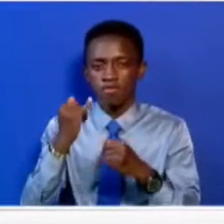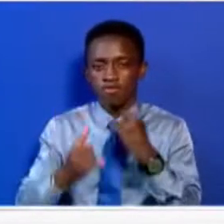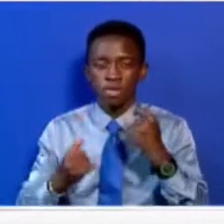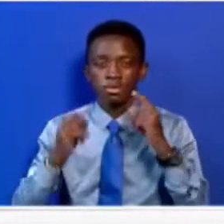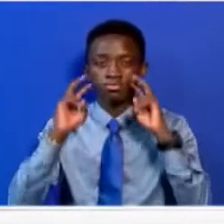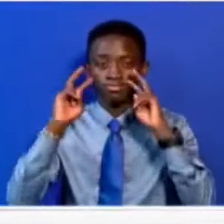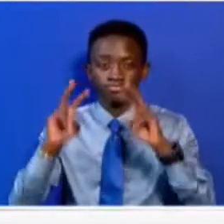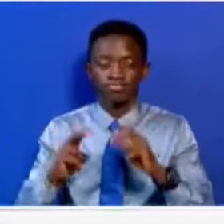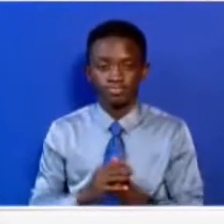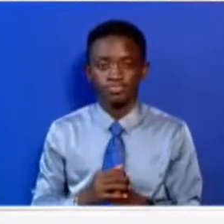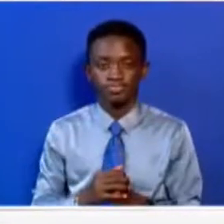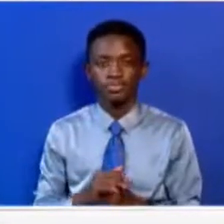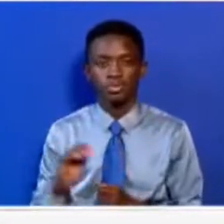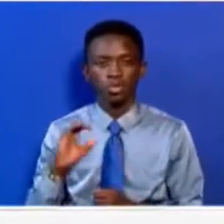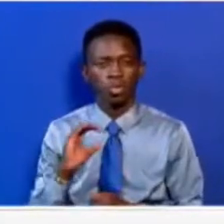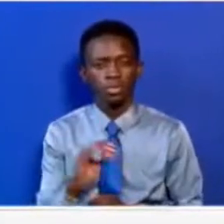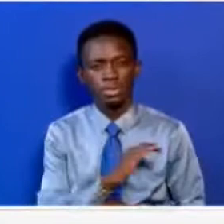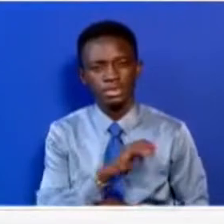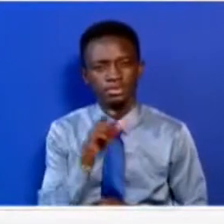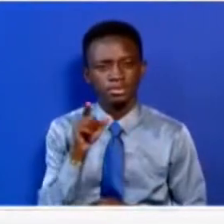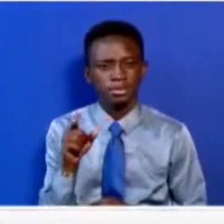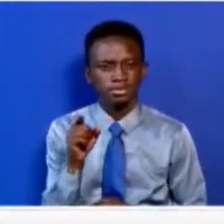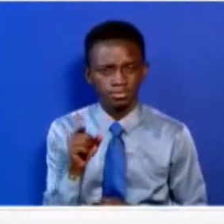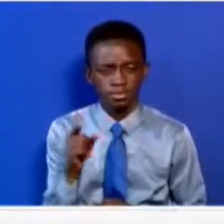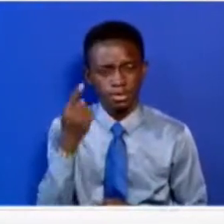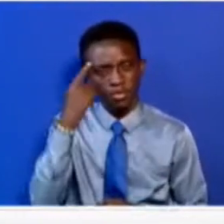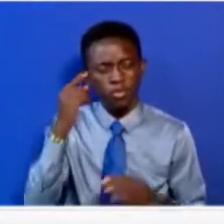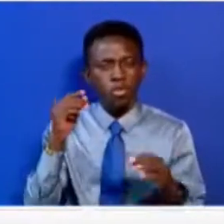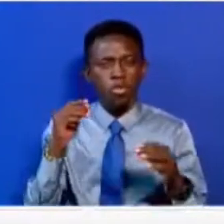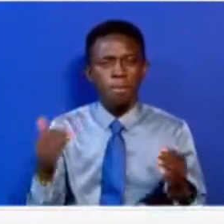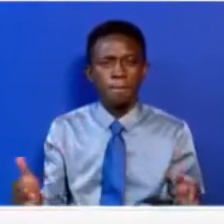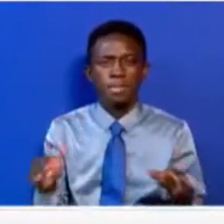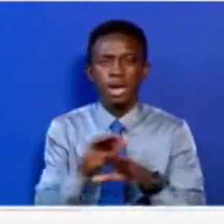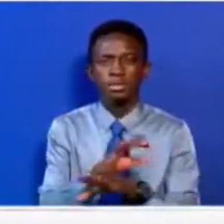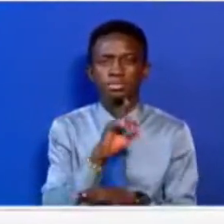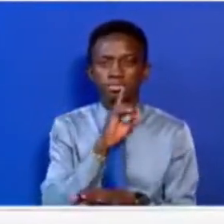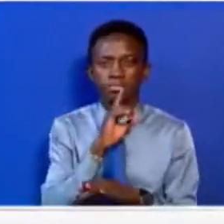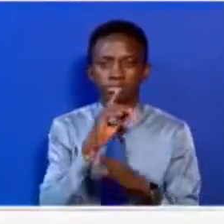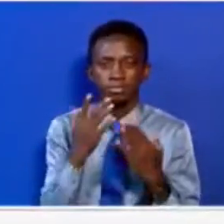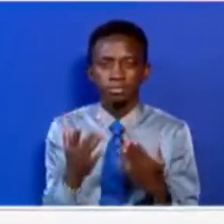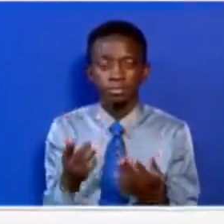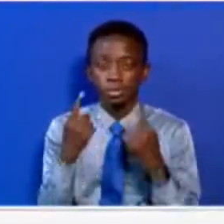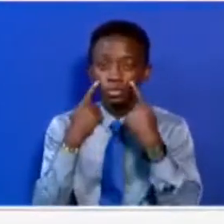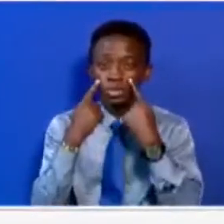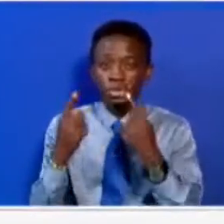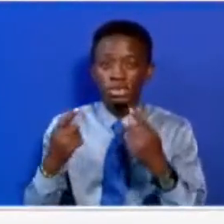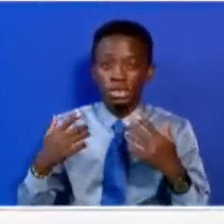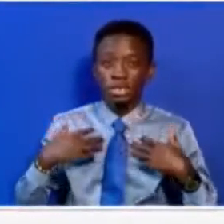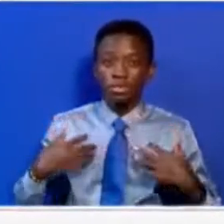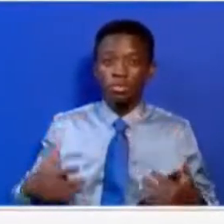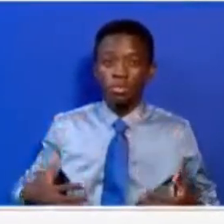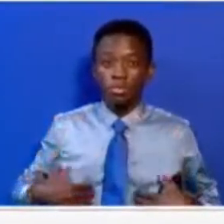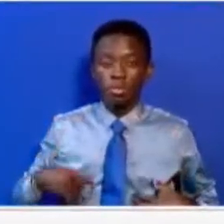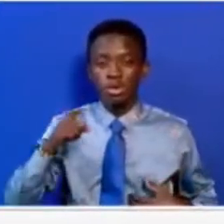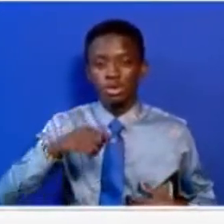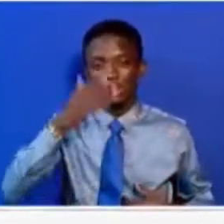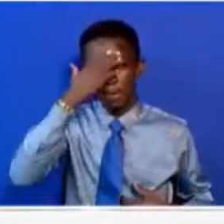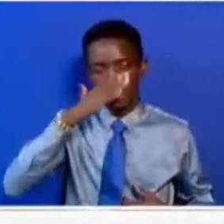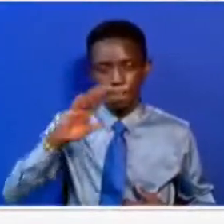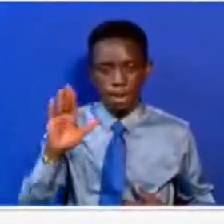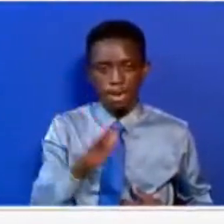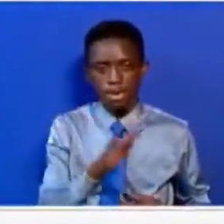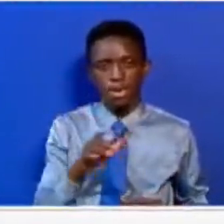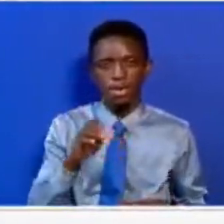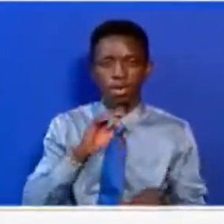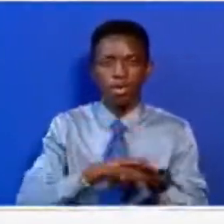Kamati ya kitaifa ya mazishi hapo awali ilikuwa imesema kwamba umma utaruhusiwa kutazama mwili huo kwenye majengo ya bunge siku ya Jumanne